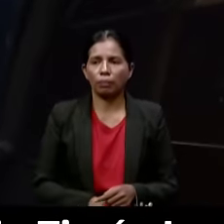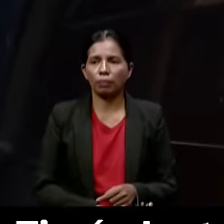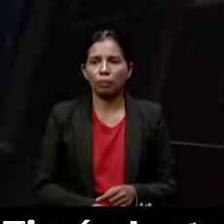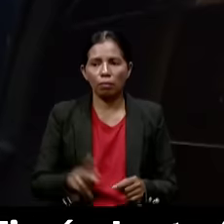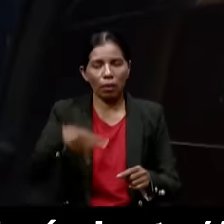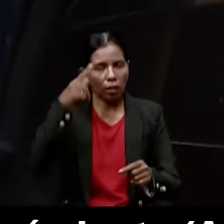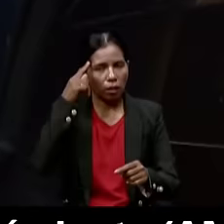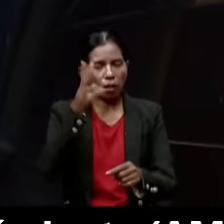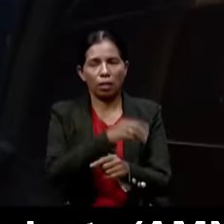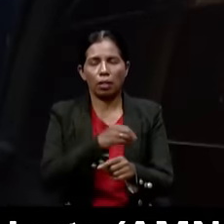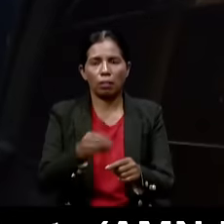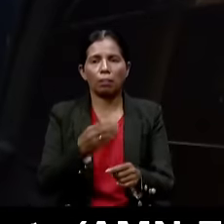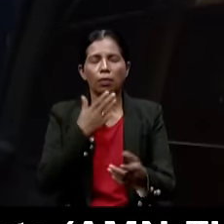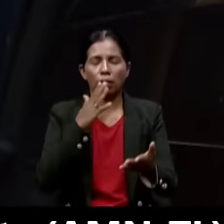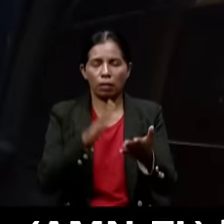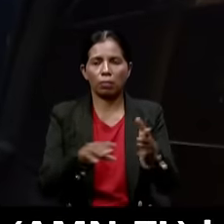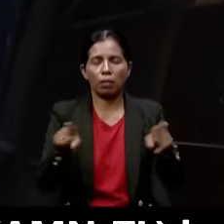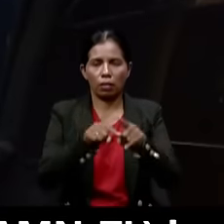politika ne bahasa ni hasang rasik makida ne